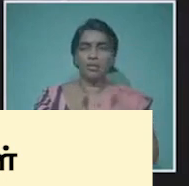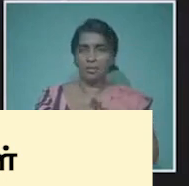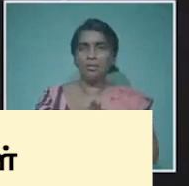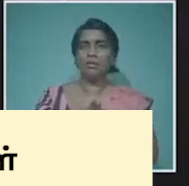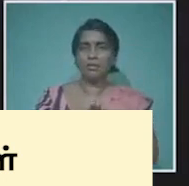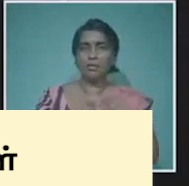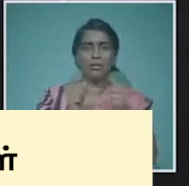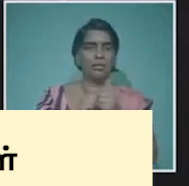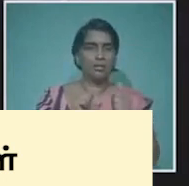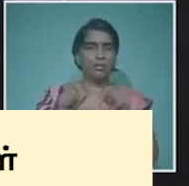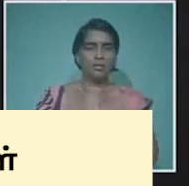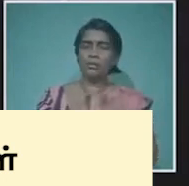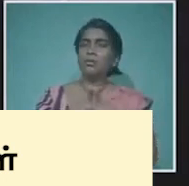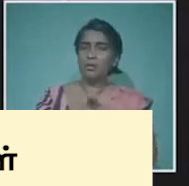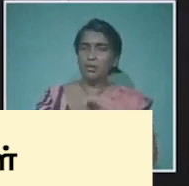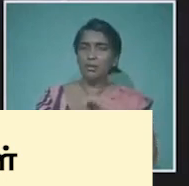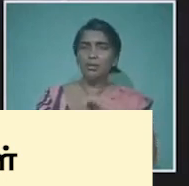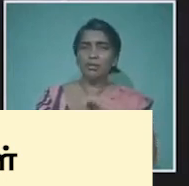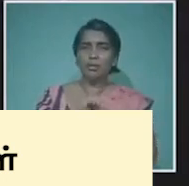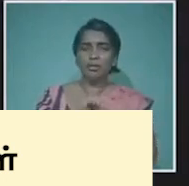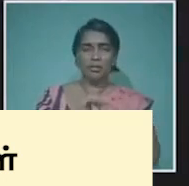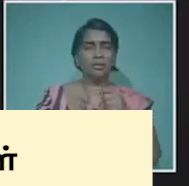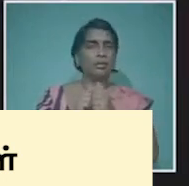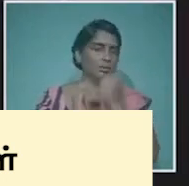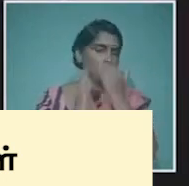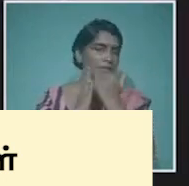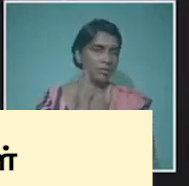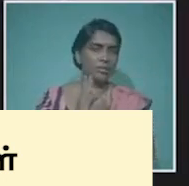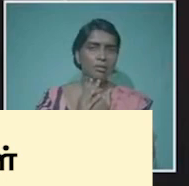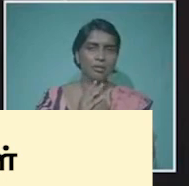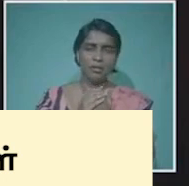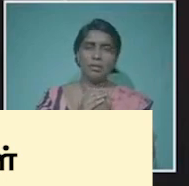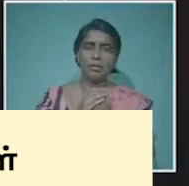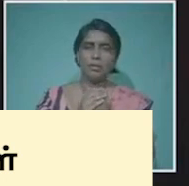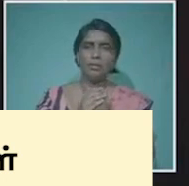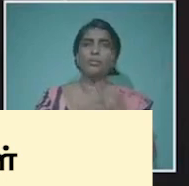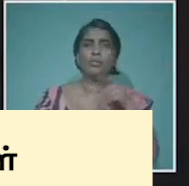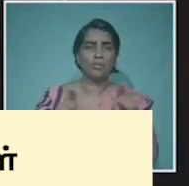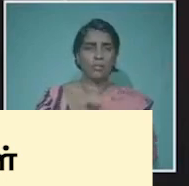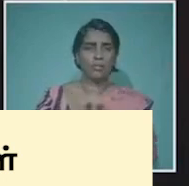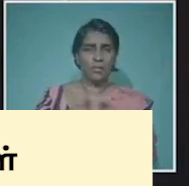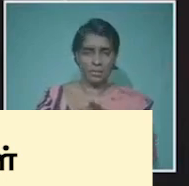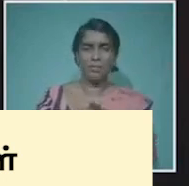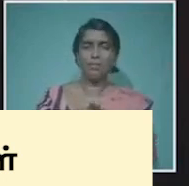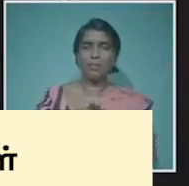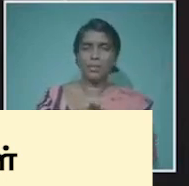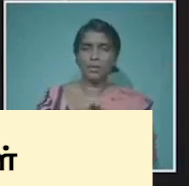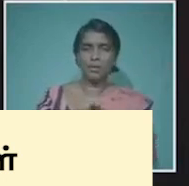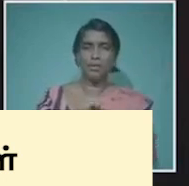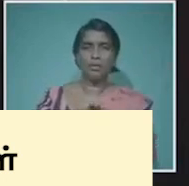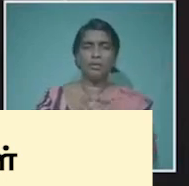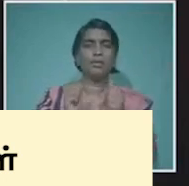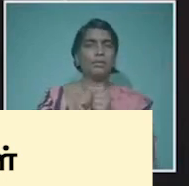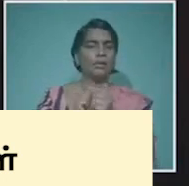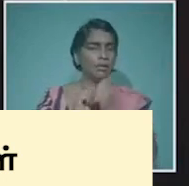அவையிலே வேகமாக வருமா என்று பார்த்துக் கொண்டிருக்கின்றோம். அது வருவதாகவே இல்லை. இது போன்று பல விடயங்களை நாம் எடுத்து பார்க்கிற போது இங்கே பாராளுமன்ற குழுக்கள்